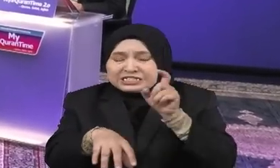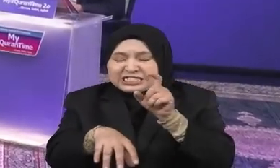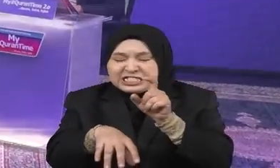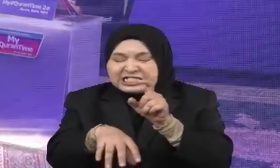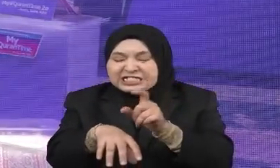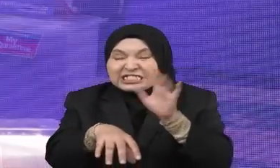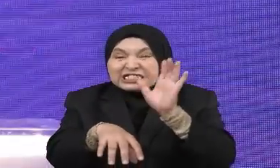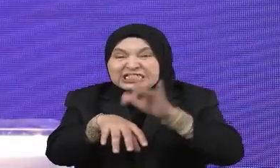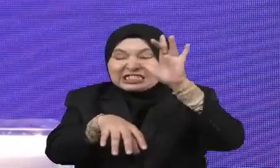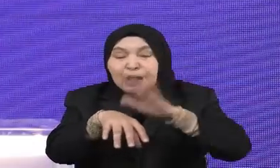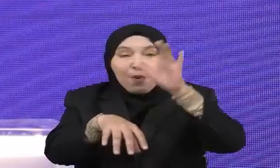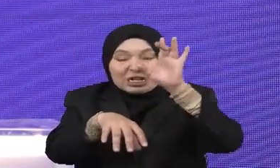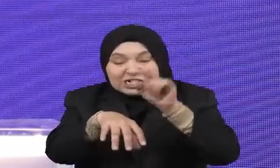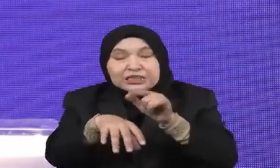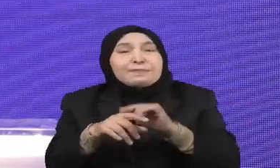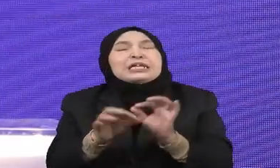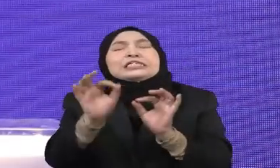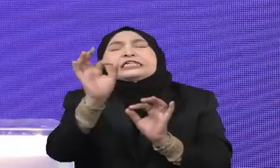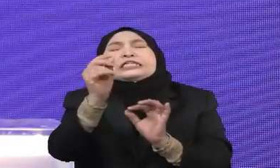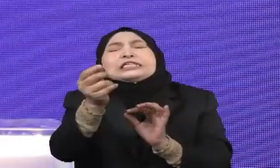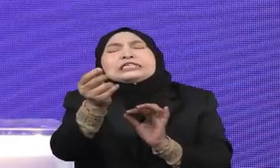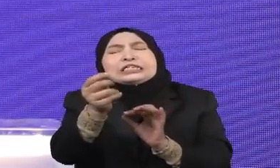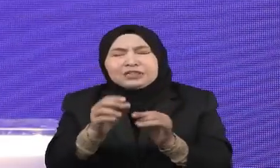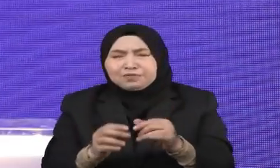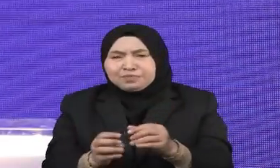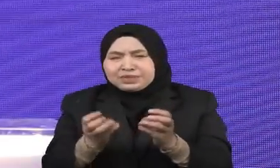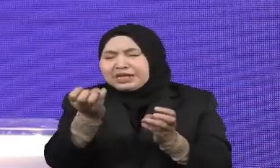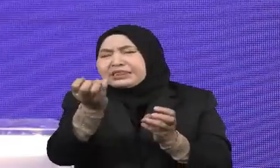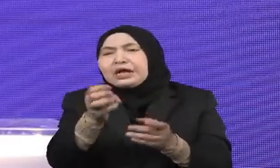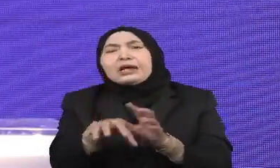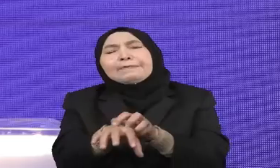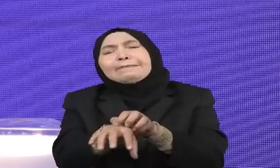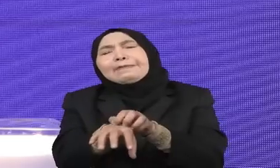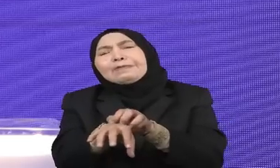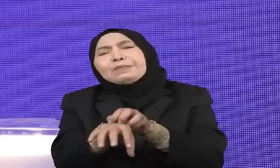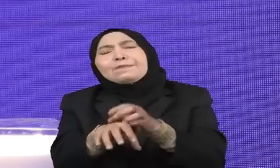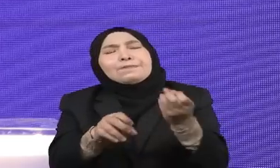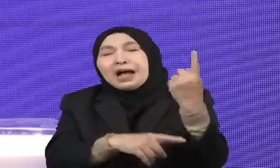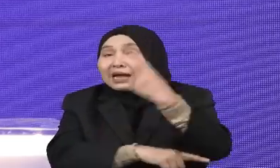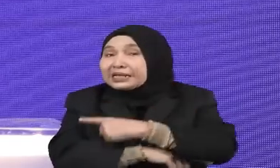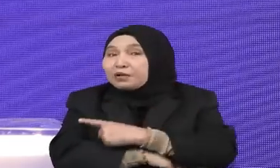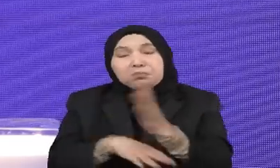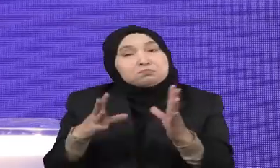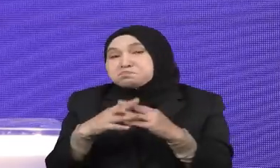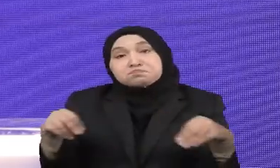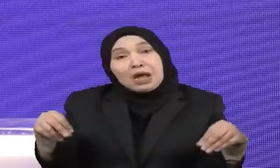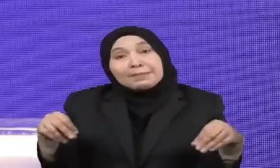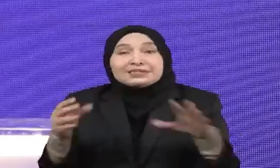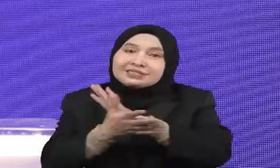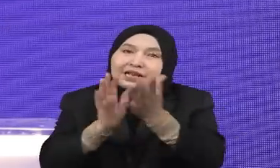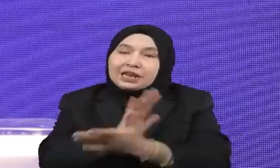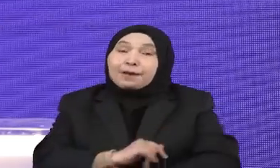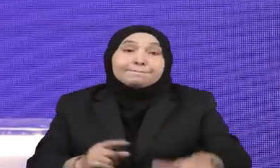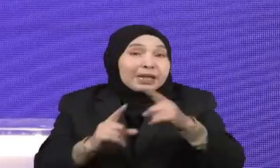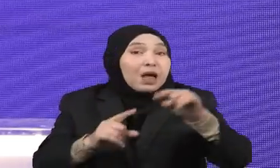tapi lubangnya sedikit aja dan kemudian dia hanyalah gatal beberapa hari saja selesai jadi bila Allah menggunakan